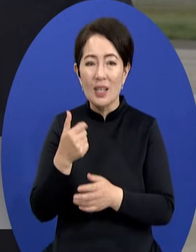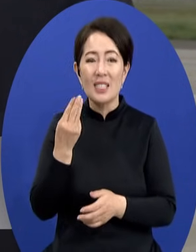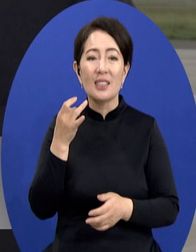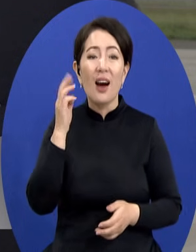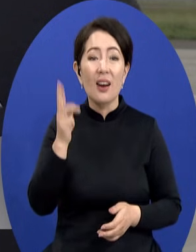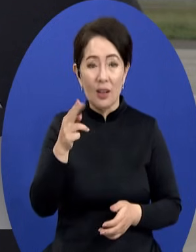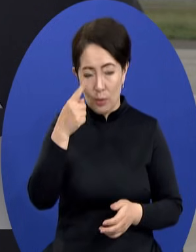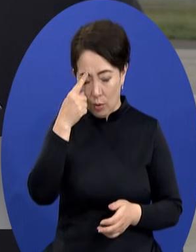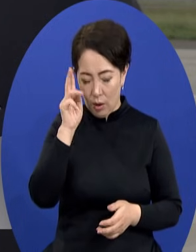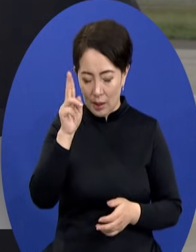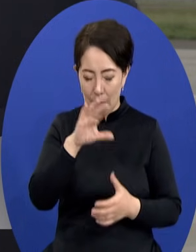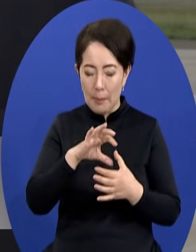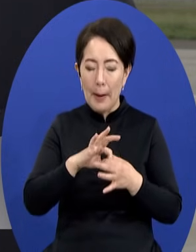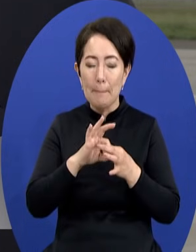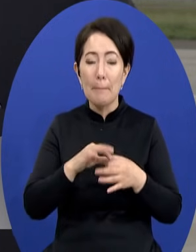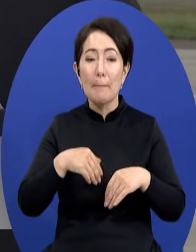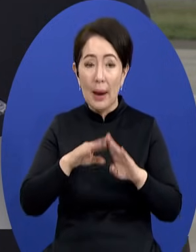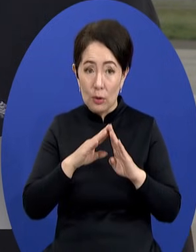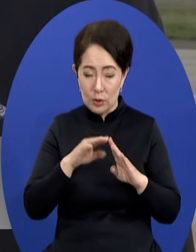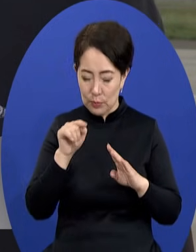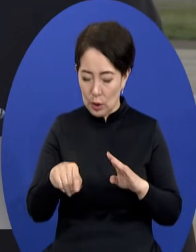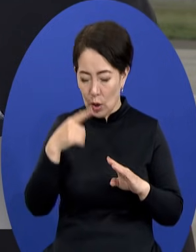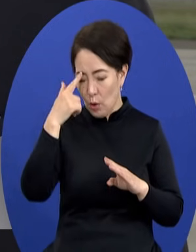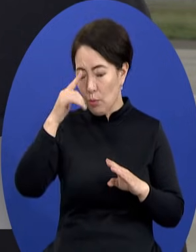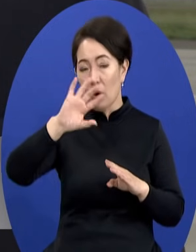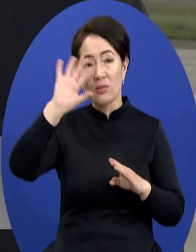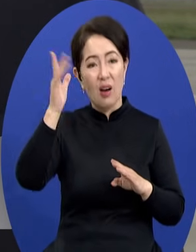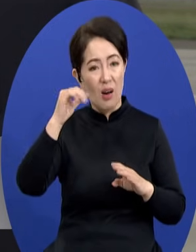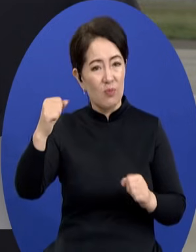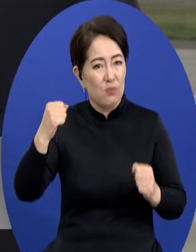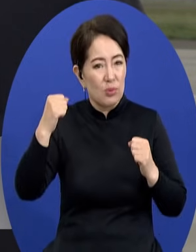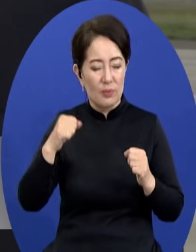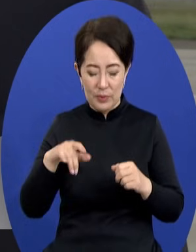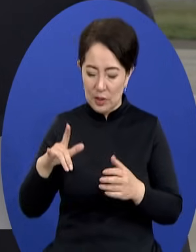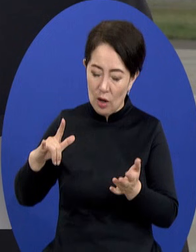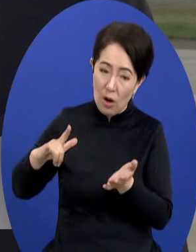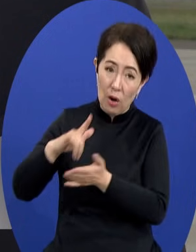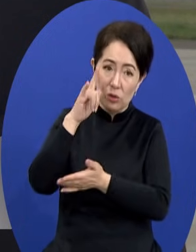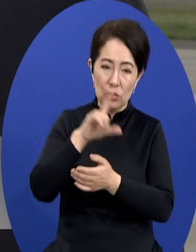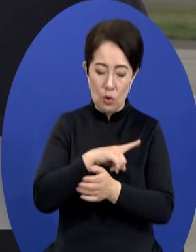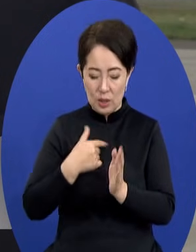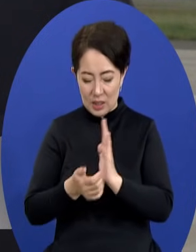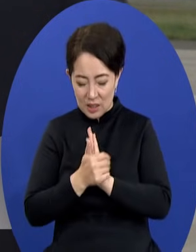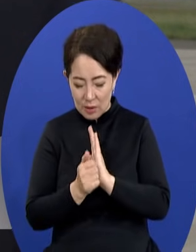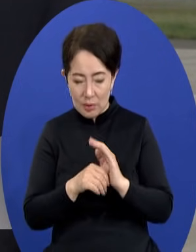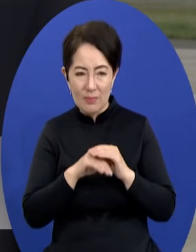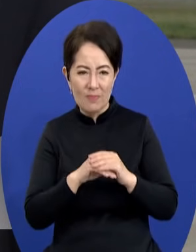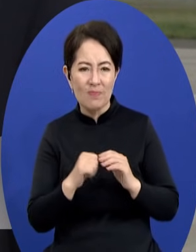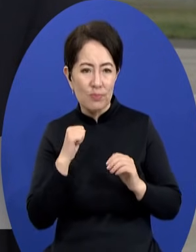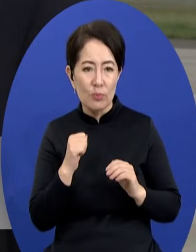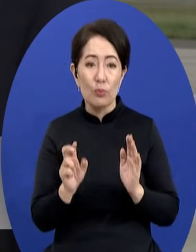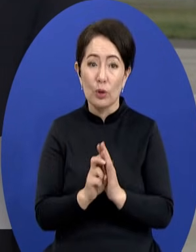Монгол компани байгуулагдаад байгаа. Ингэснээр Монголын агаарын хүчнийхэн тус онгоцыг нисгэж өөрсдийн ур чадвараа хадгалах боломжтой болох